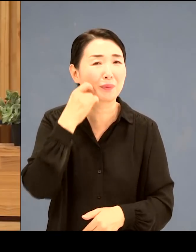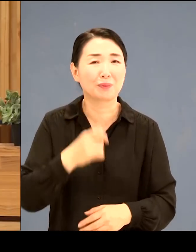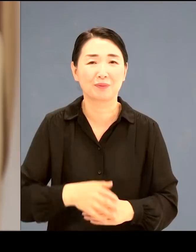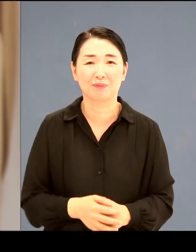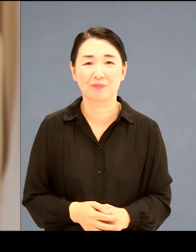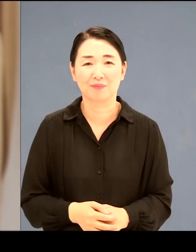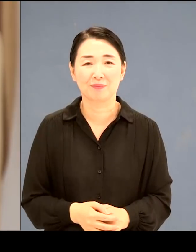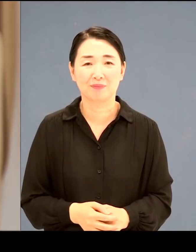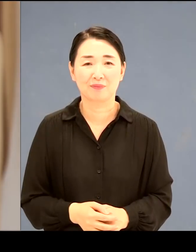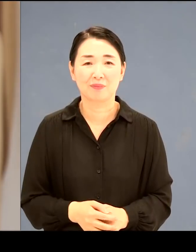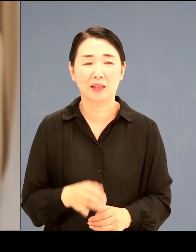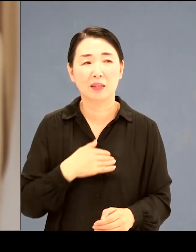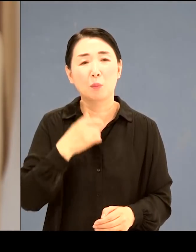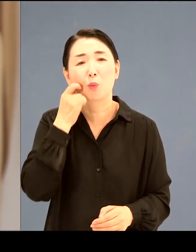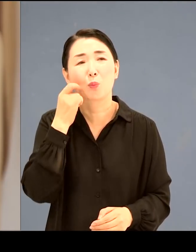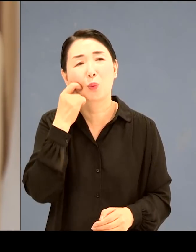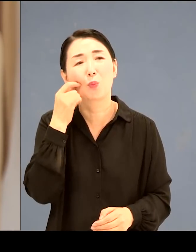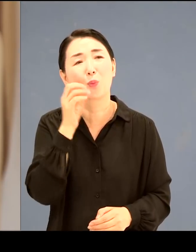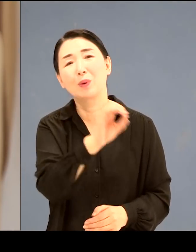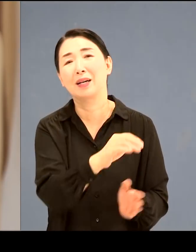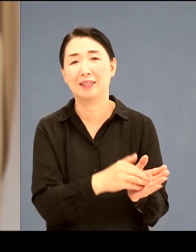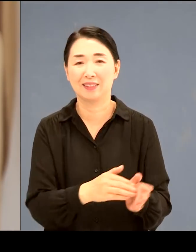아니에요. 나는 못한다.